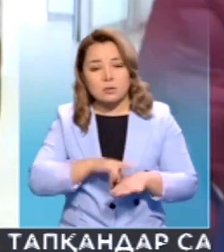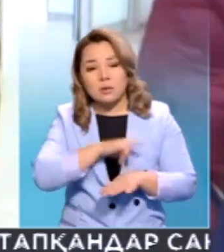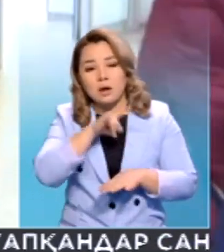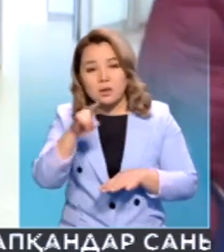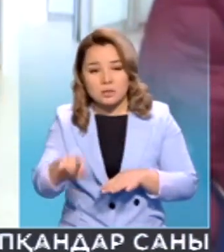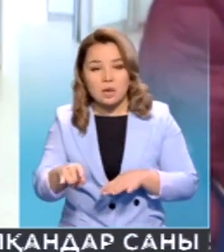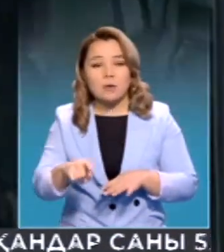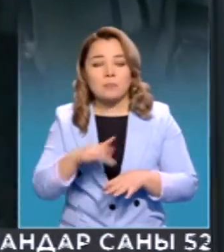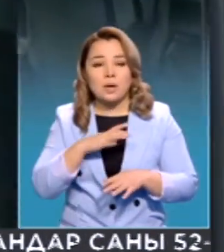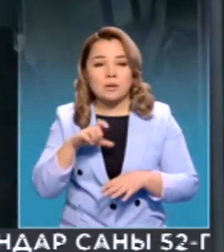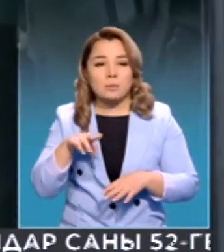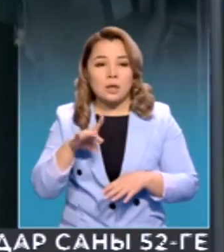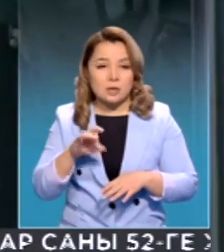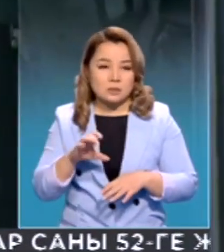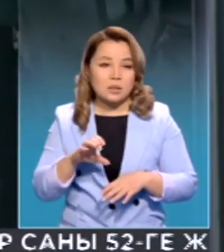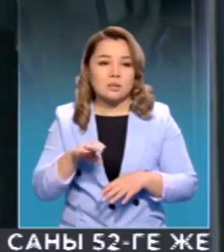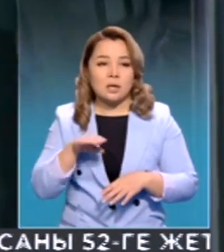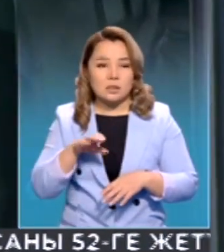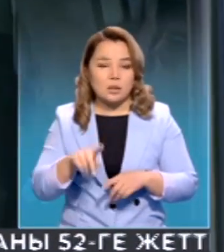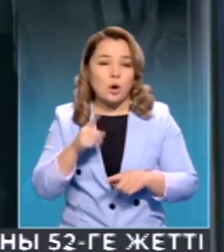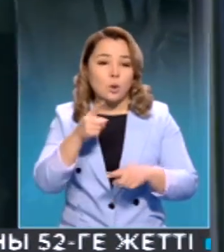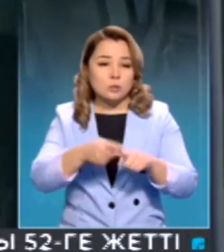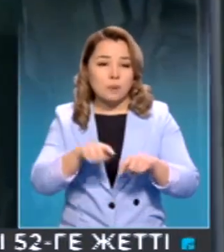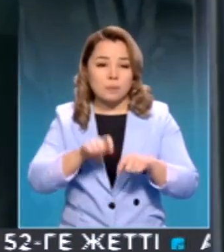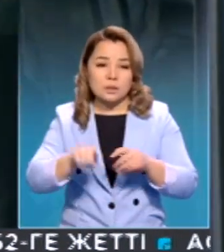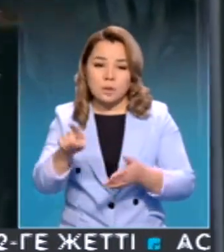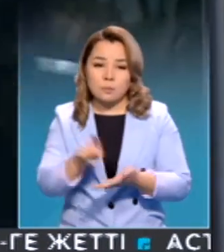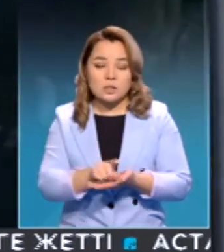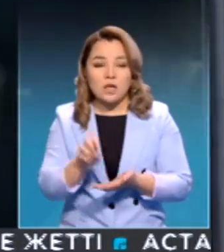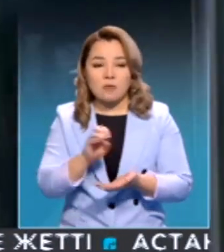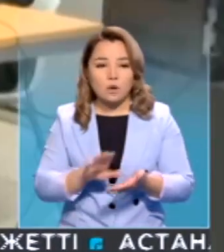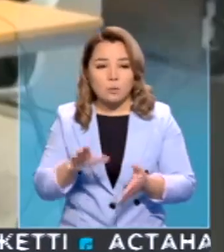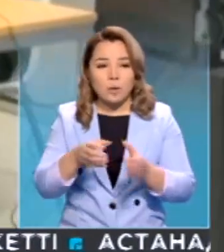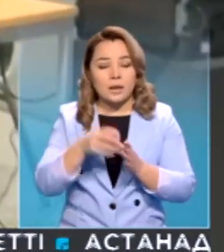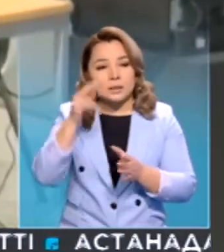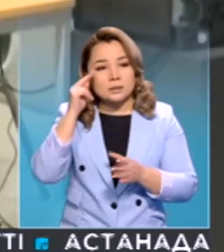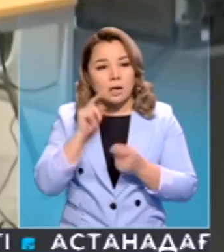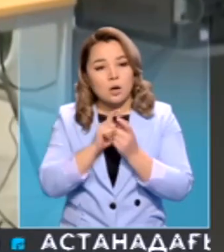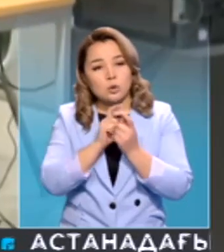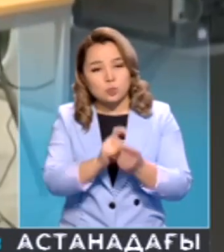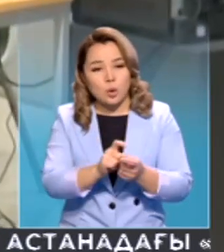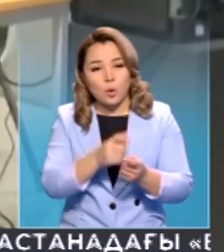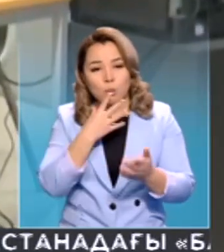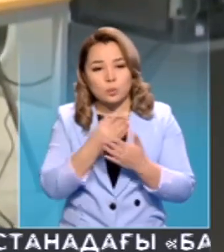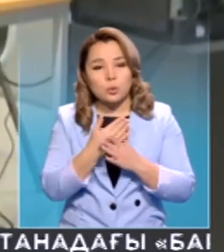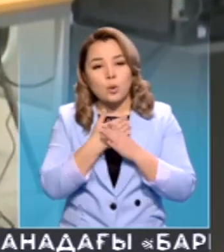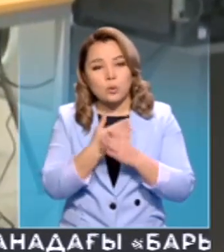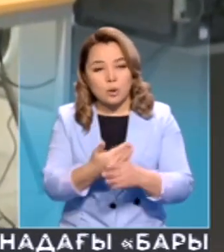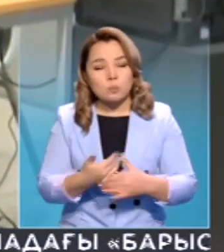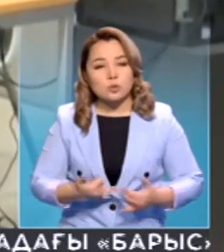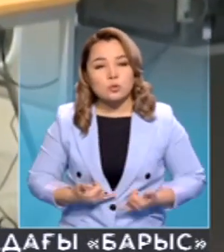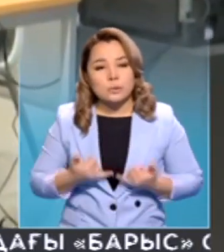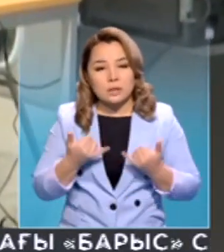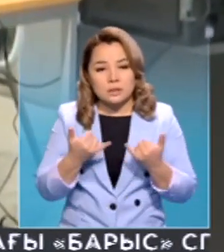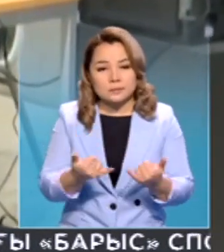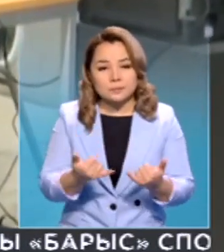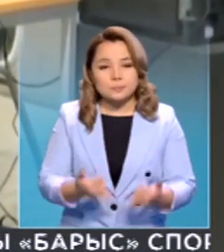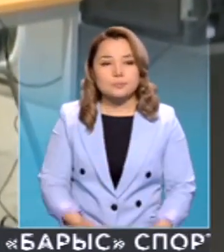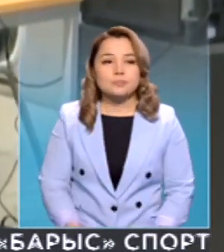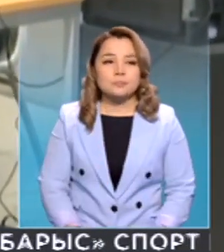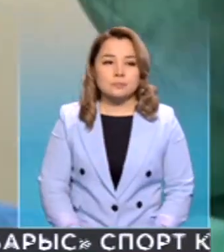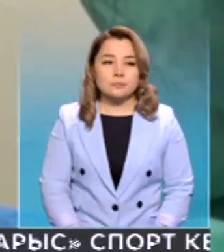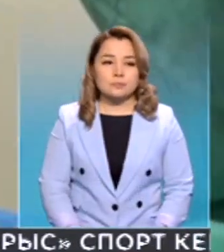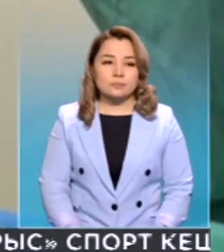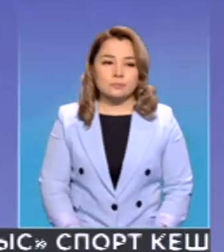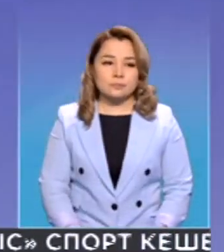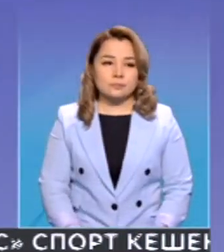қосымша экспресс тест тапсыруға міндетті. Еуропалық одақ Қытай үкіметіне індетпен күресуге өз көмегін ұсынып жатыр.